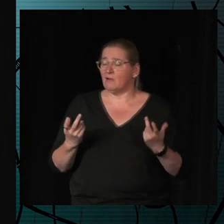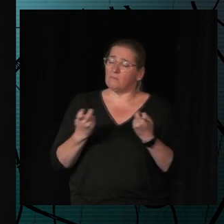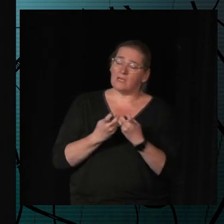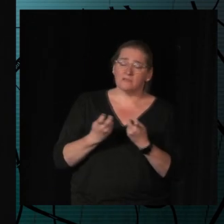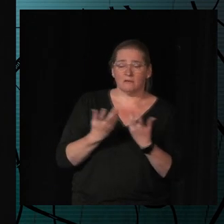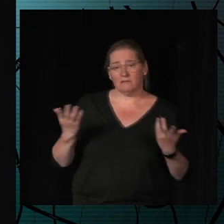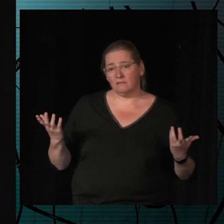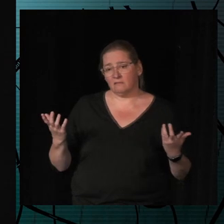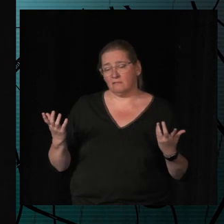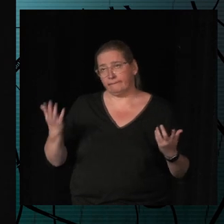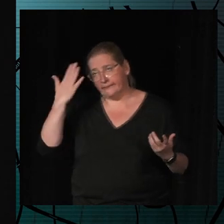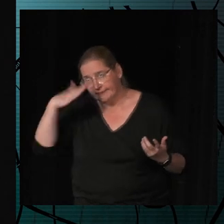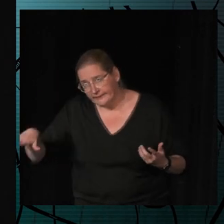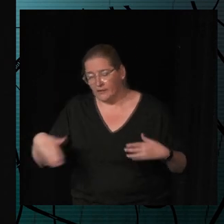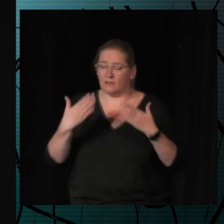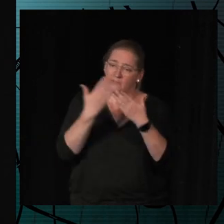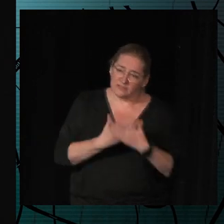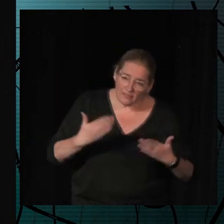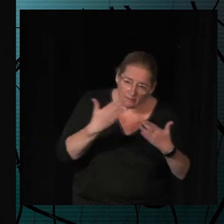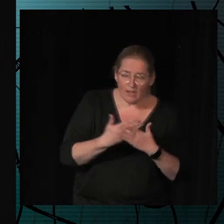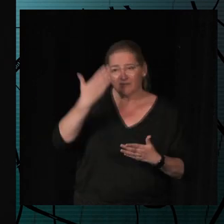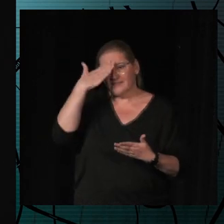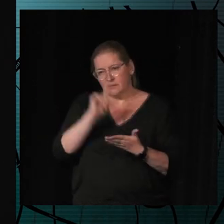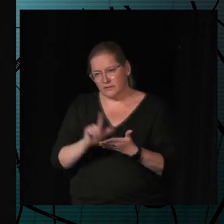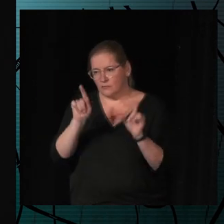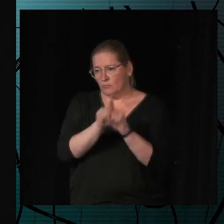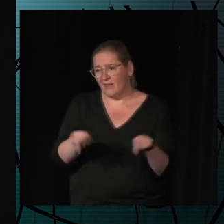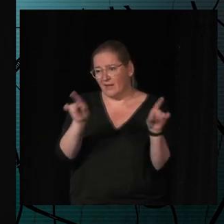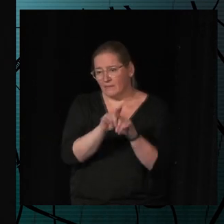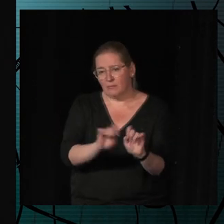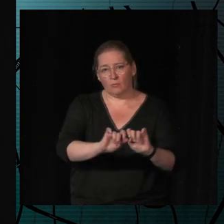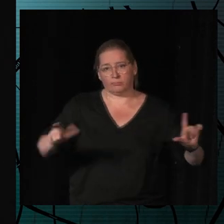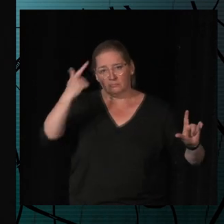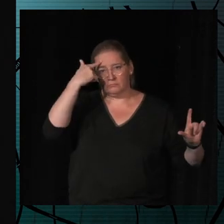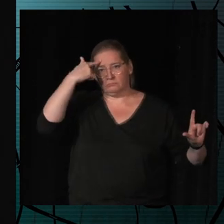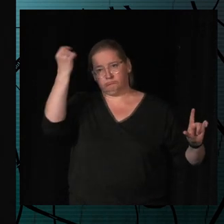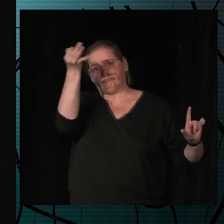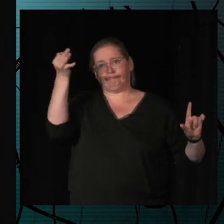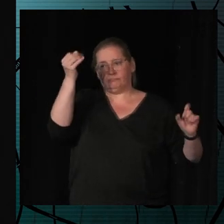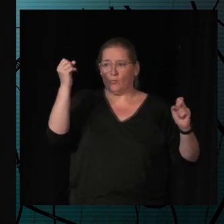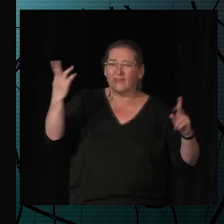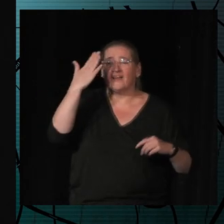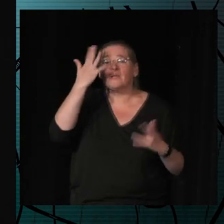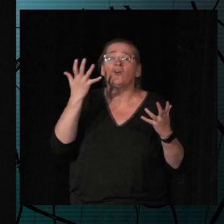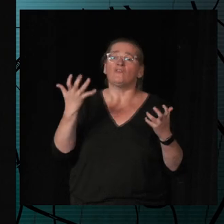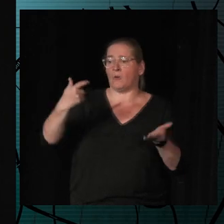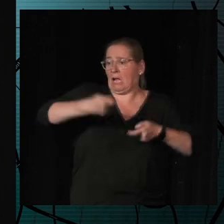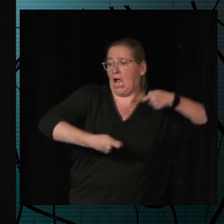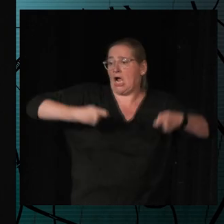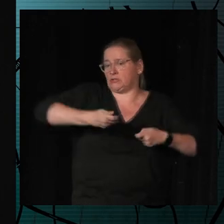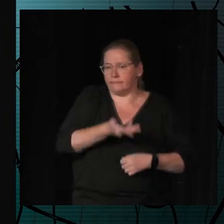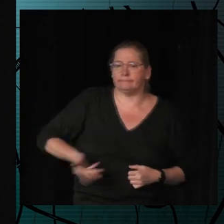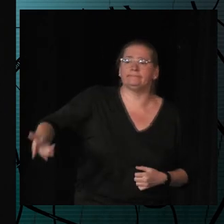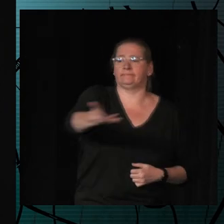cadres qu'on connaît très bien au cinéma en littérature comme tu disais je pense que il y a quelque chose qui quand on veut qu'un jeu parle au plus grand nombre c'est vrai que